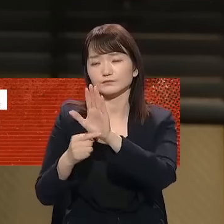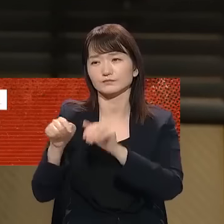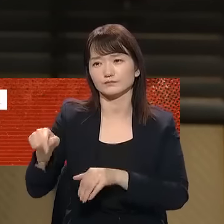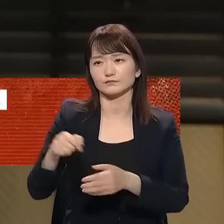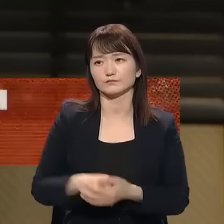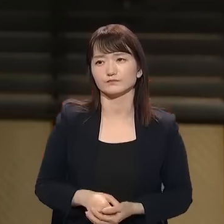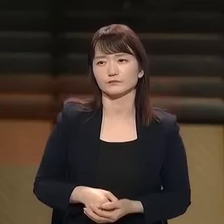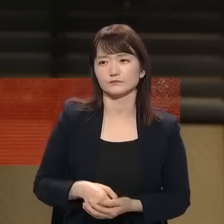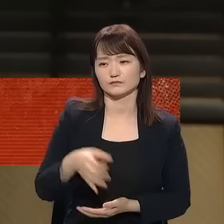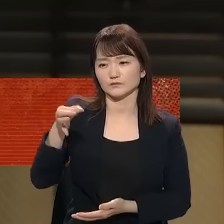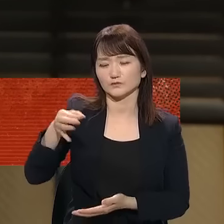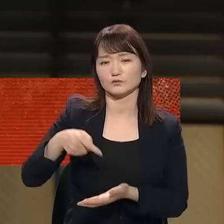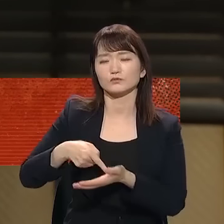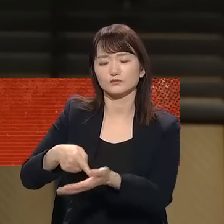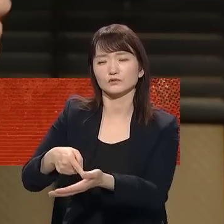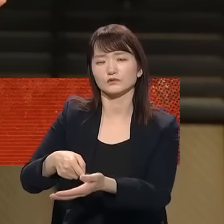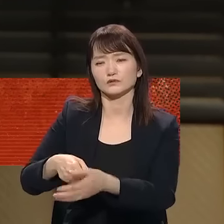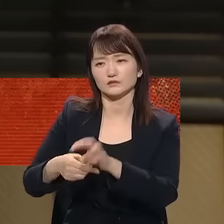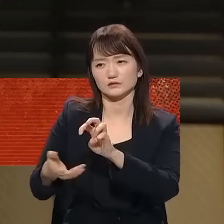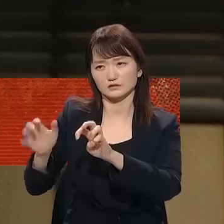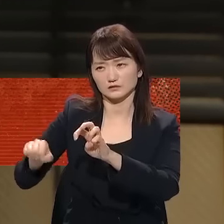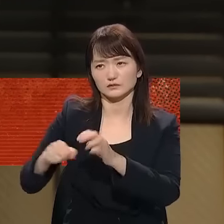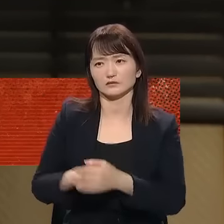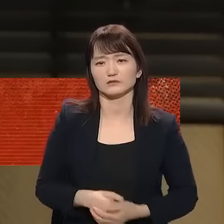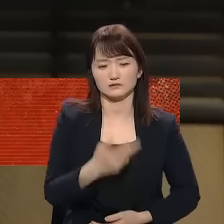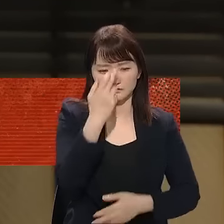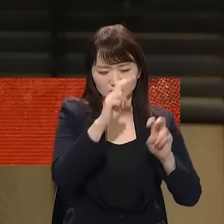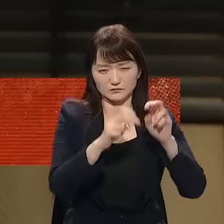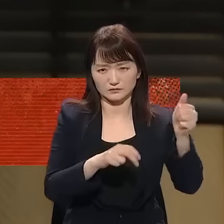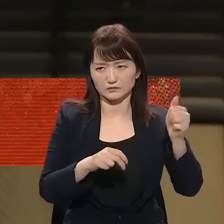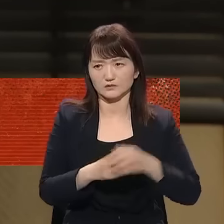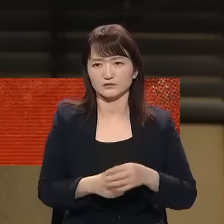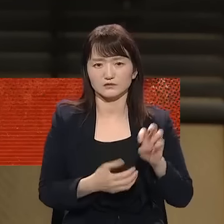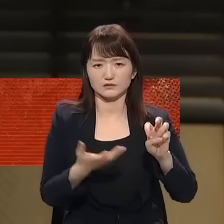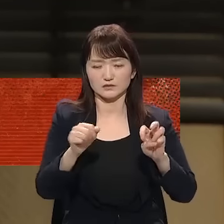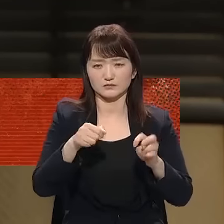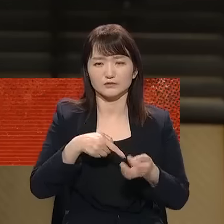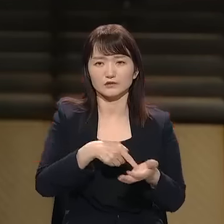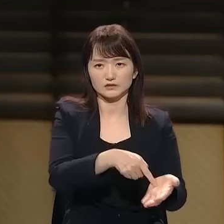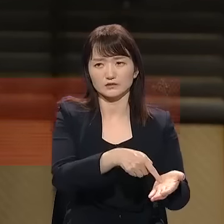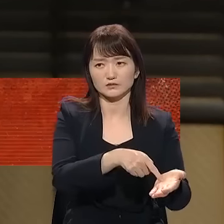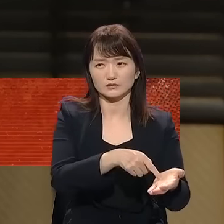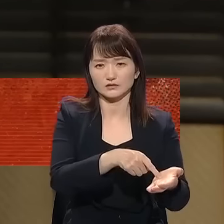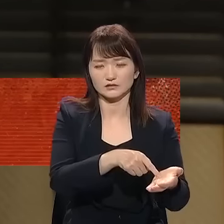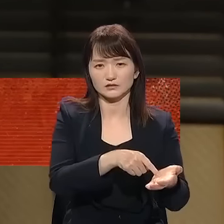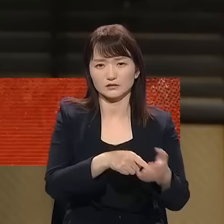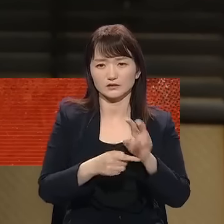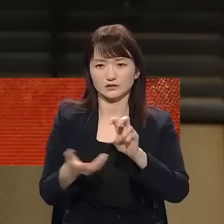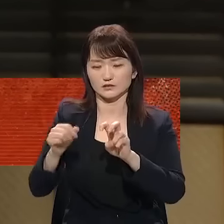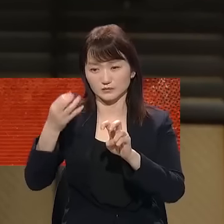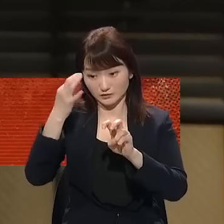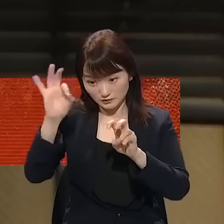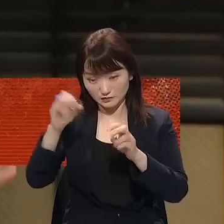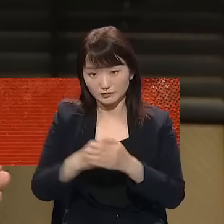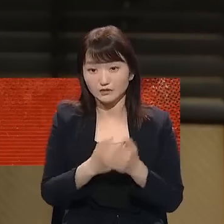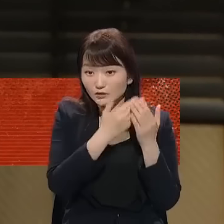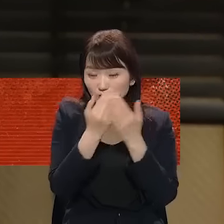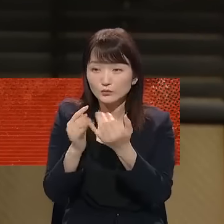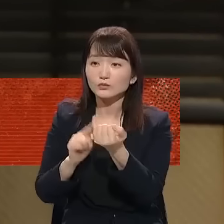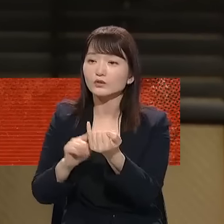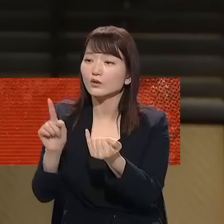청구한 금액은 30억 원이었습니다 최태원 회장에게도 30억 원을 청구했다가 20억 원을 인용 했거든요 그럼이 동거인에 대해서 얼마가 될지 인용을